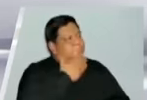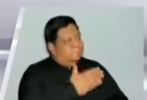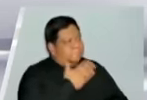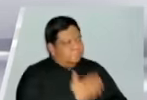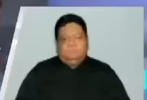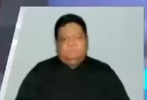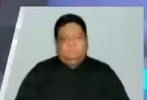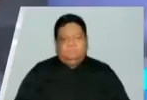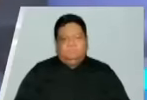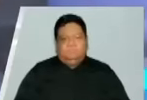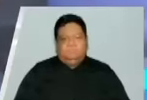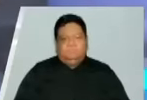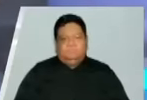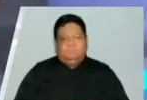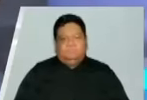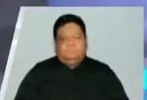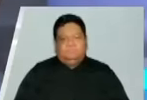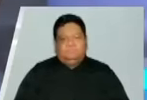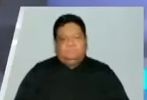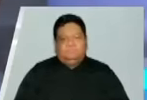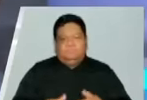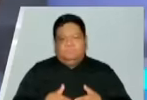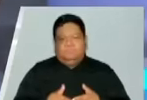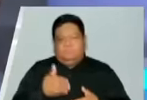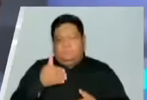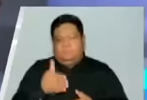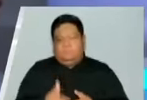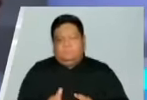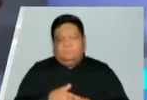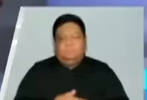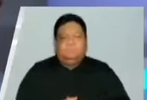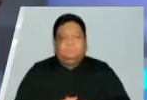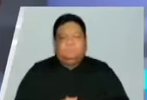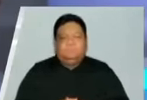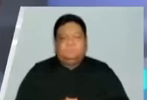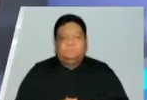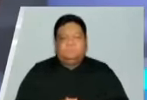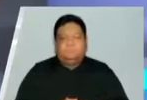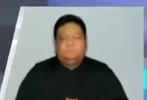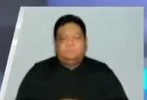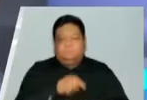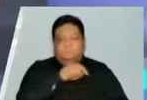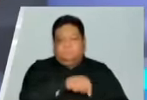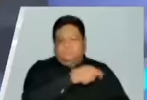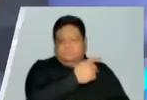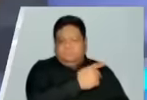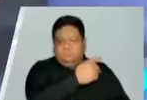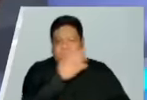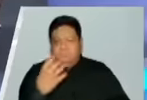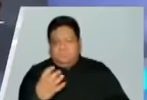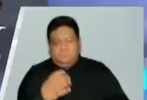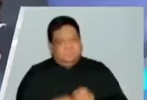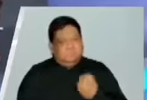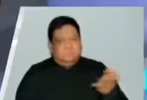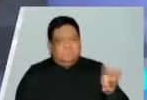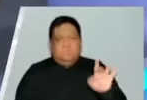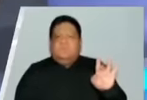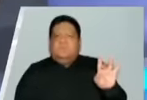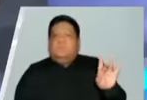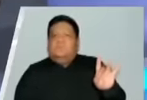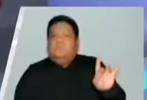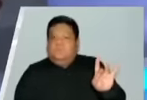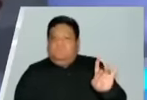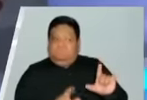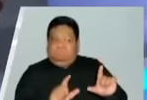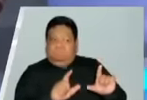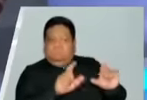Veneracion. Arestado naman ang 8 suspect sa Pasay City na gumagamit umano sa pangalan ng unang ginang para